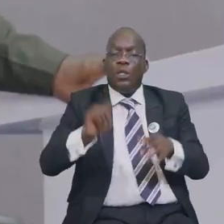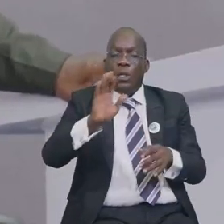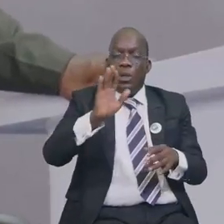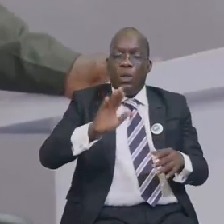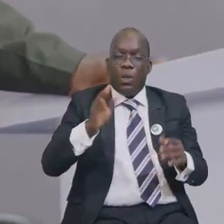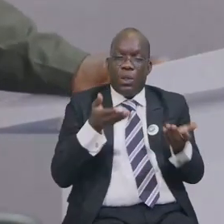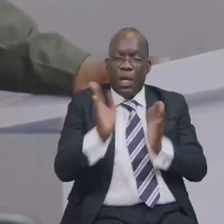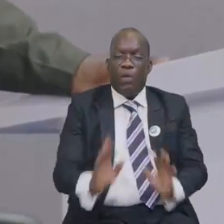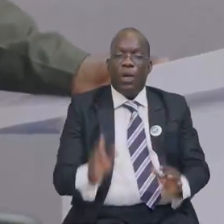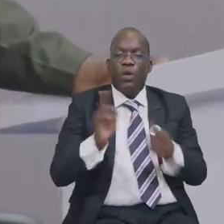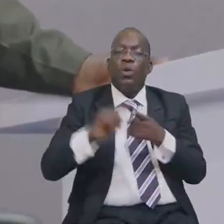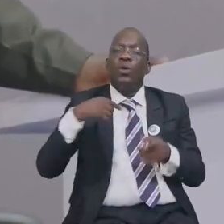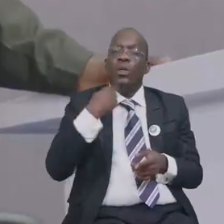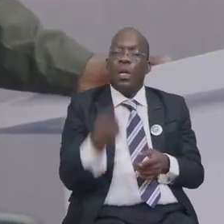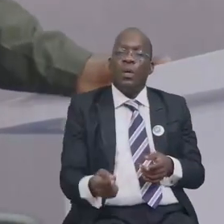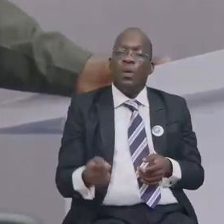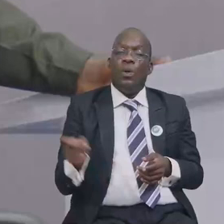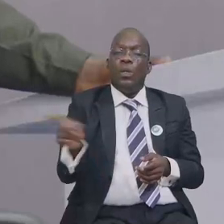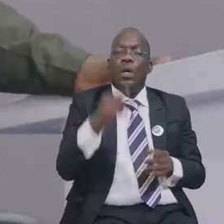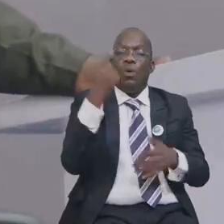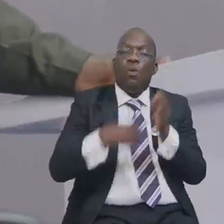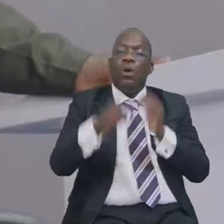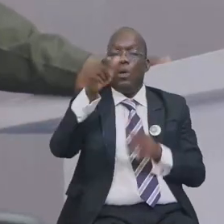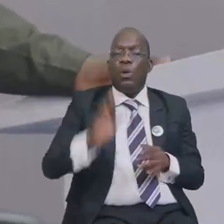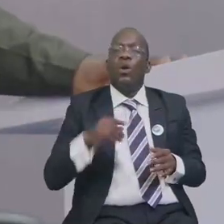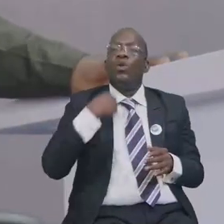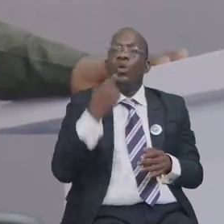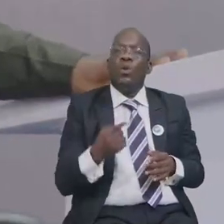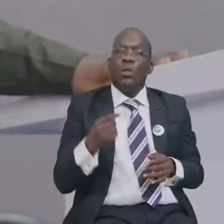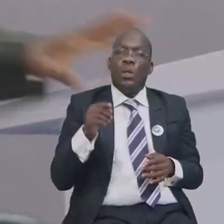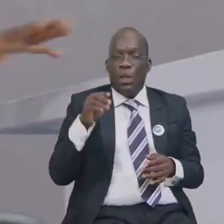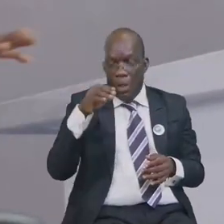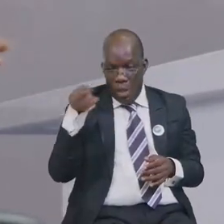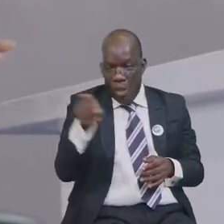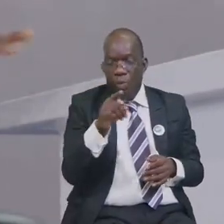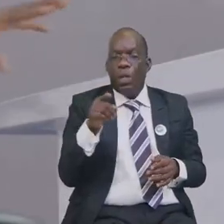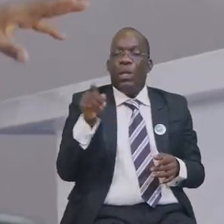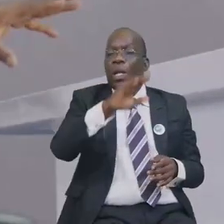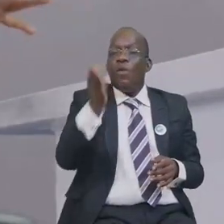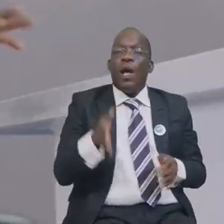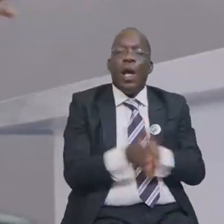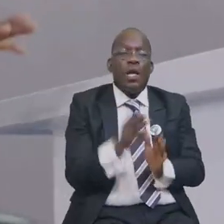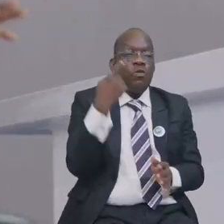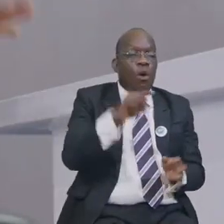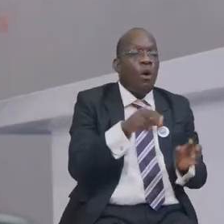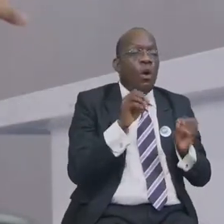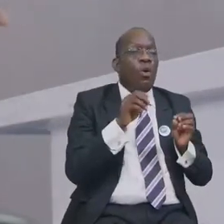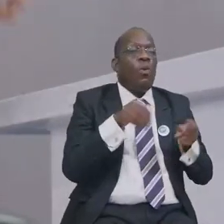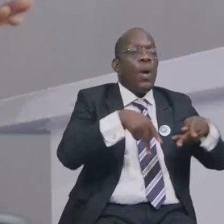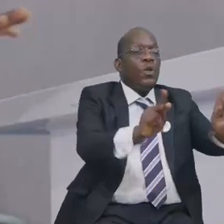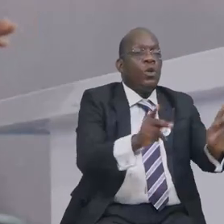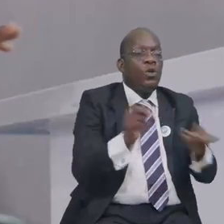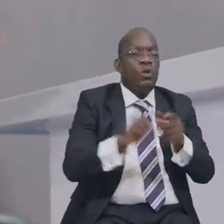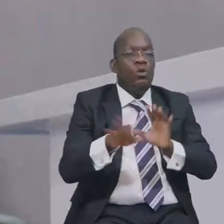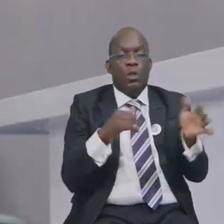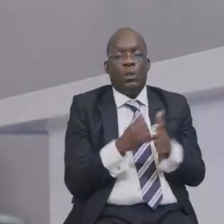dit, il ne cherchait pas la permission de ces gens-là. Dieu a dit de rendre la femme